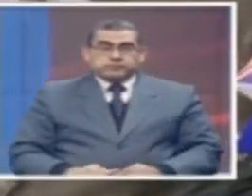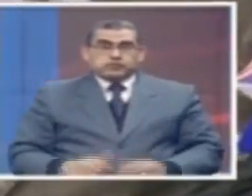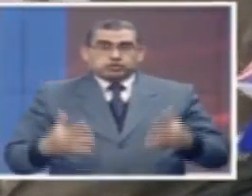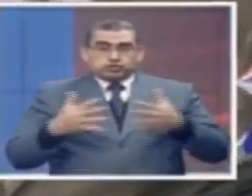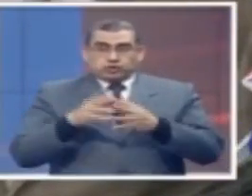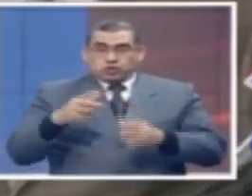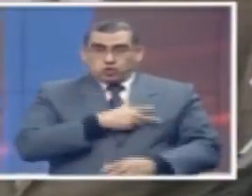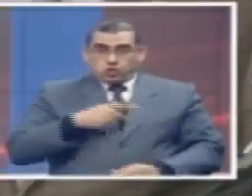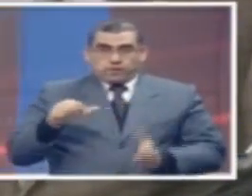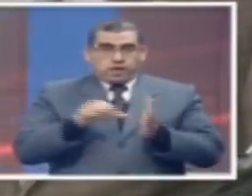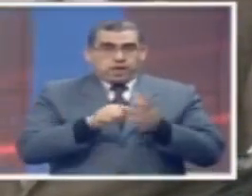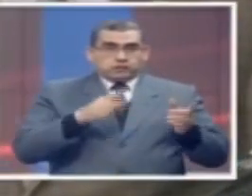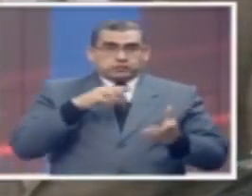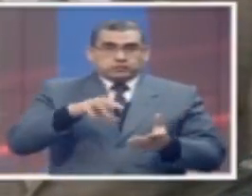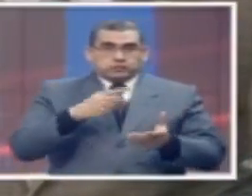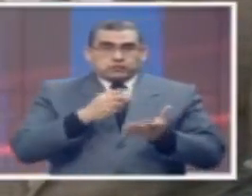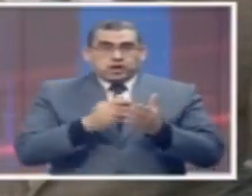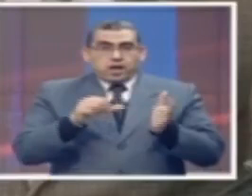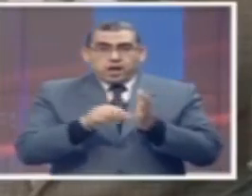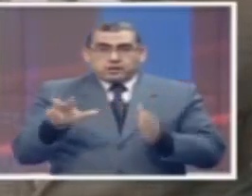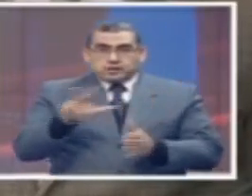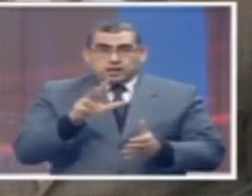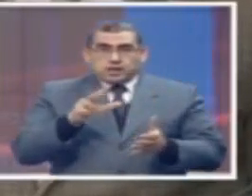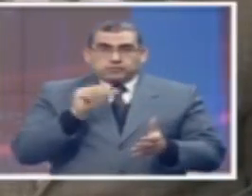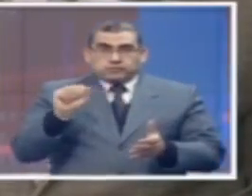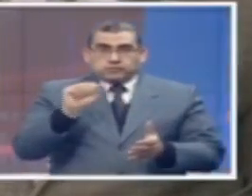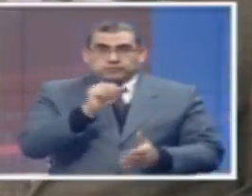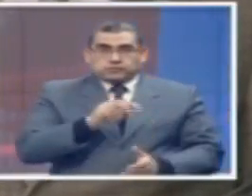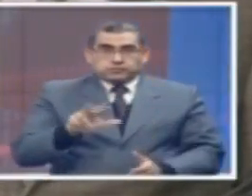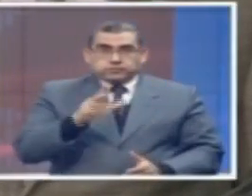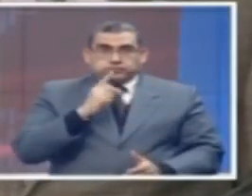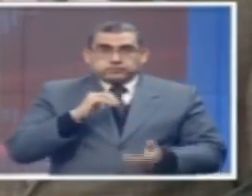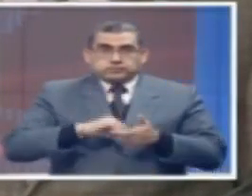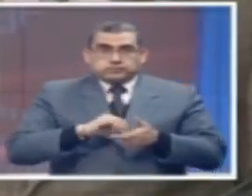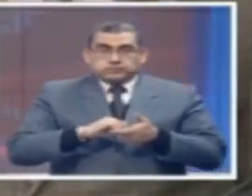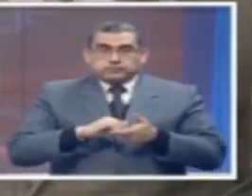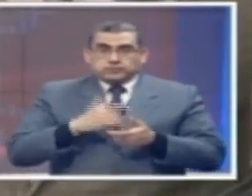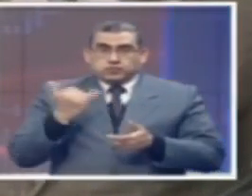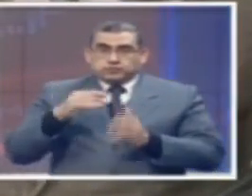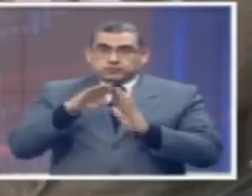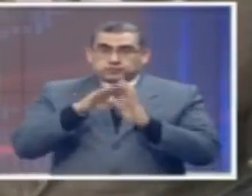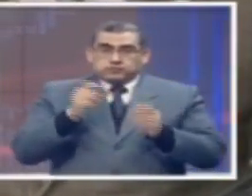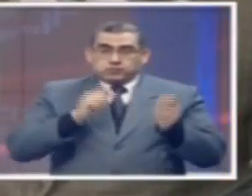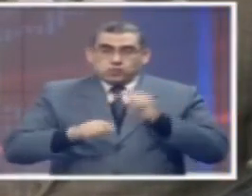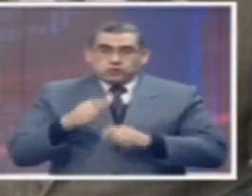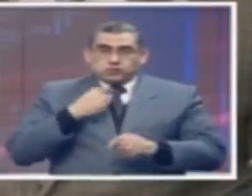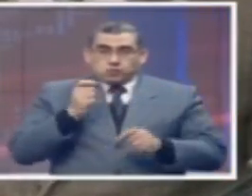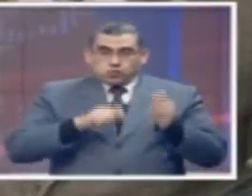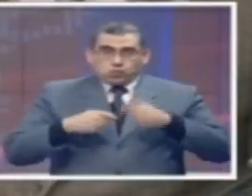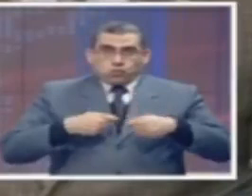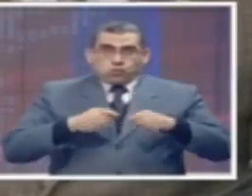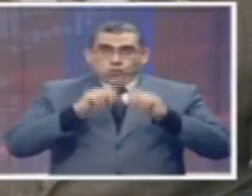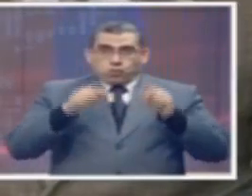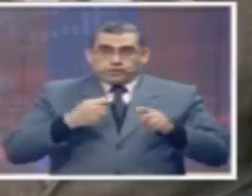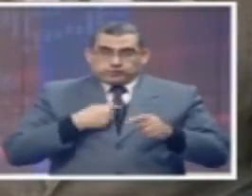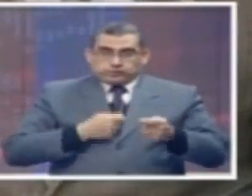الحكومي والجانب الأهلي والجانب القطاع الخاص لإنشاء أو لإطلاق منصة ورشتنا. منصة ورشتنا هي ليس